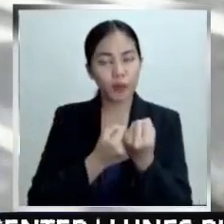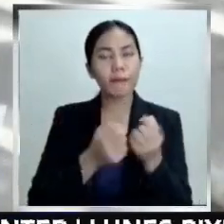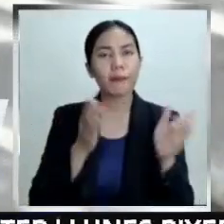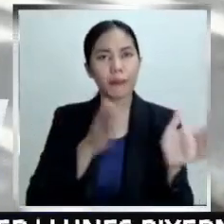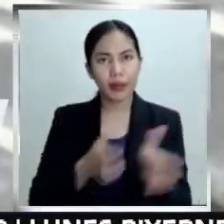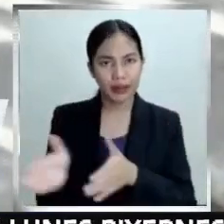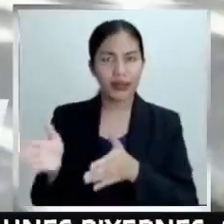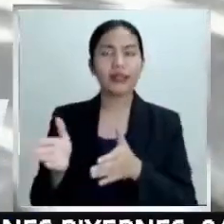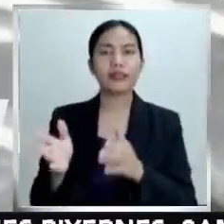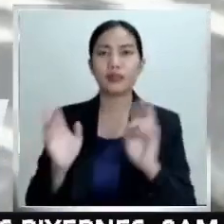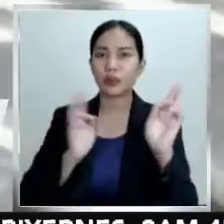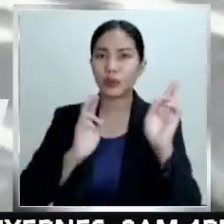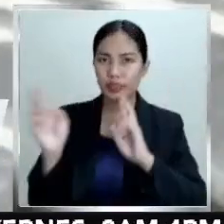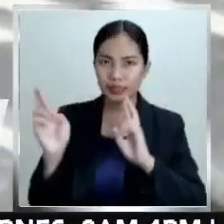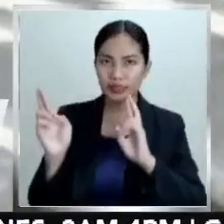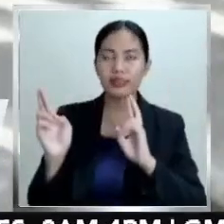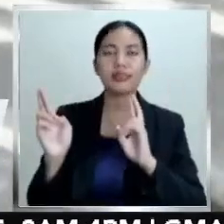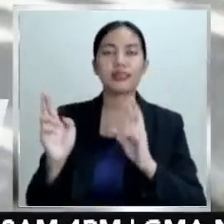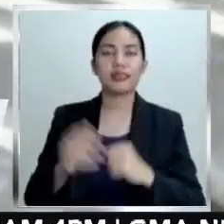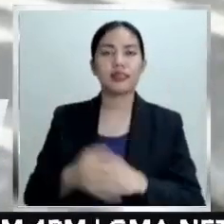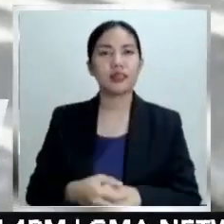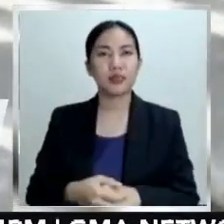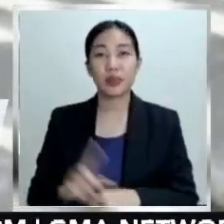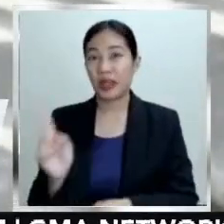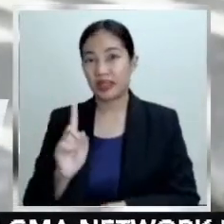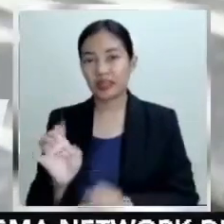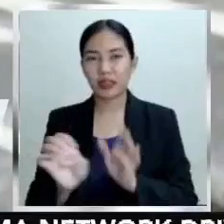gagawin tulad ng mga rescheduling or